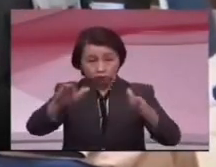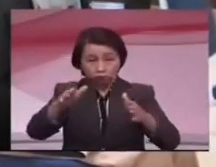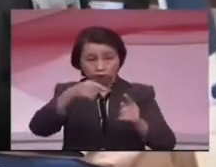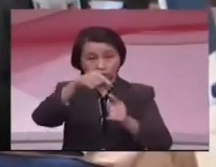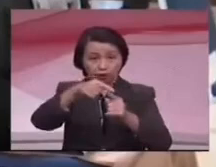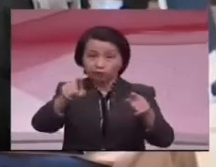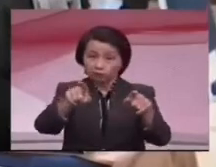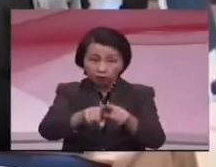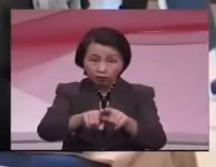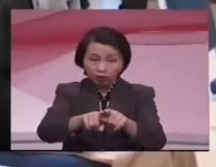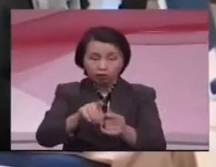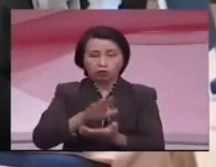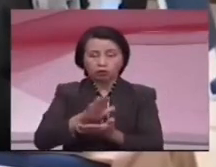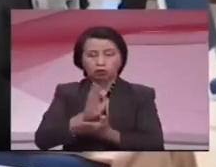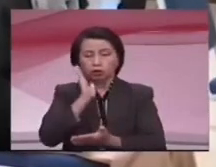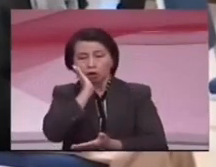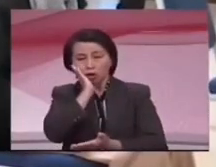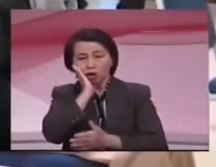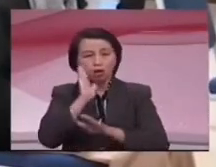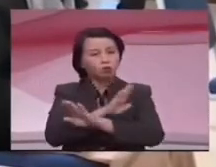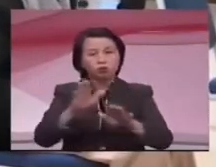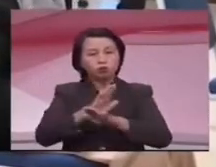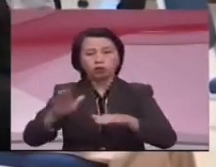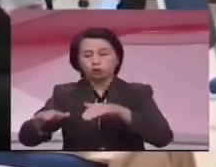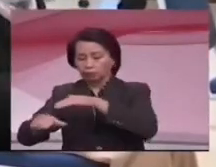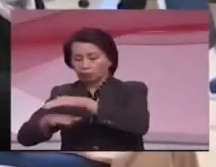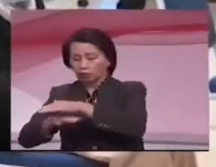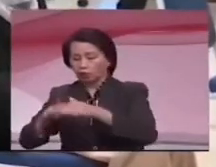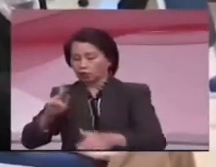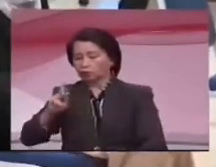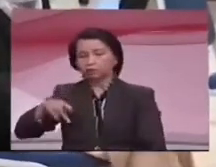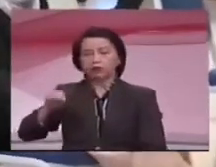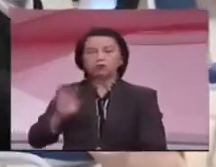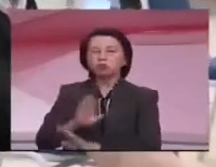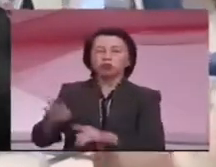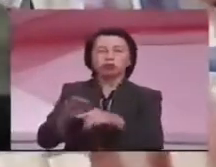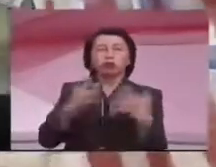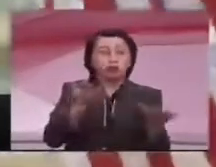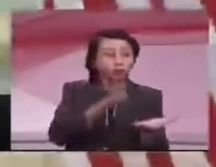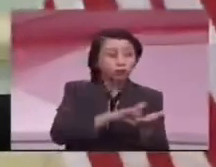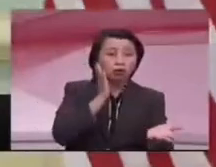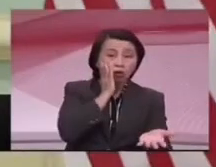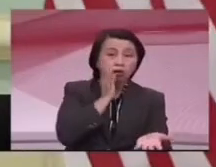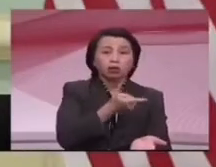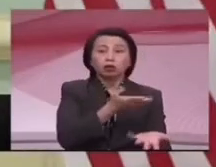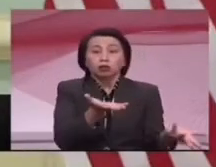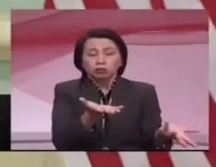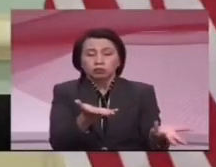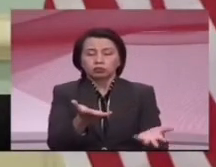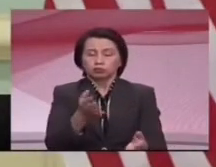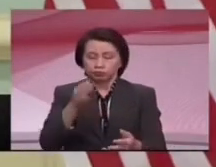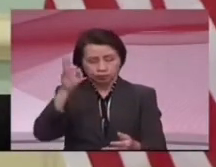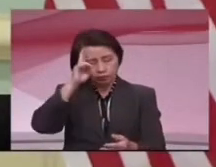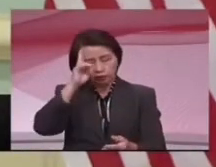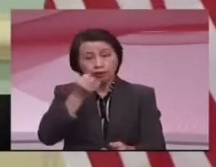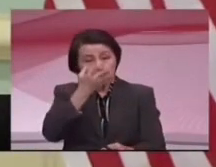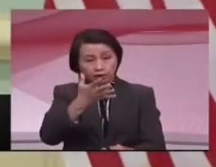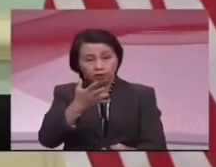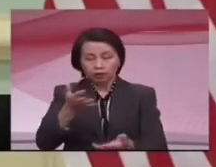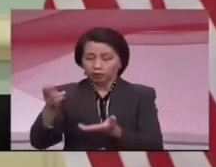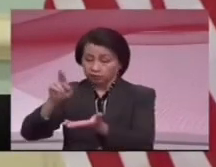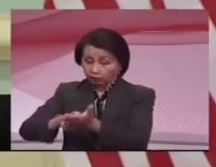tari yang sama Cut ramainya sekolah Tahfidz yang bukan dibawa ke piano house sebagaimana sebuah ucapan saya tadi sekolah-sekolah yang berdaftar dalam